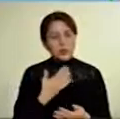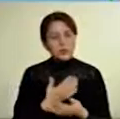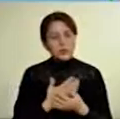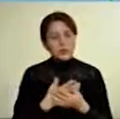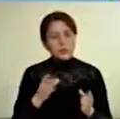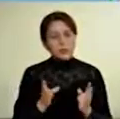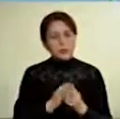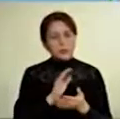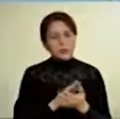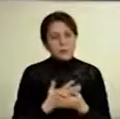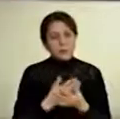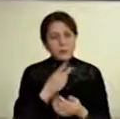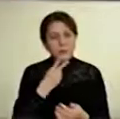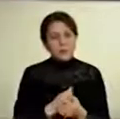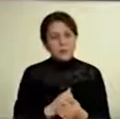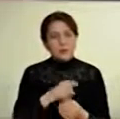bilan davom etamiz.